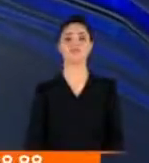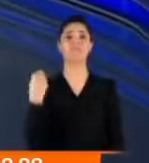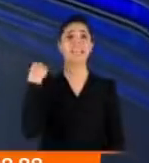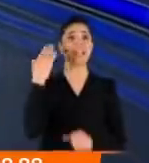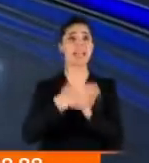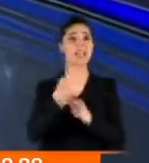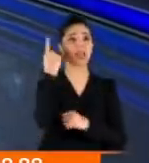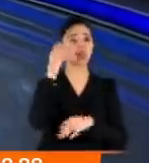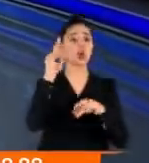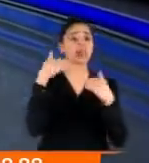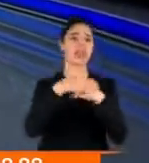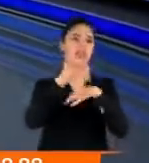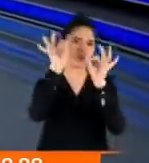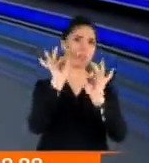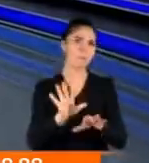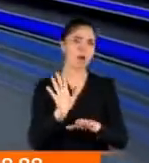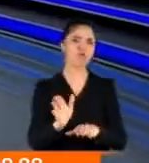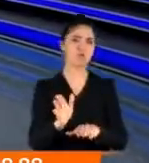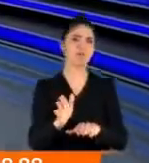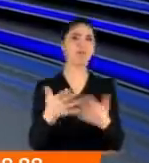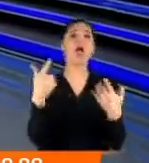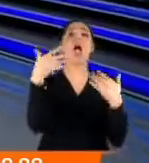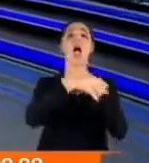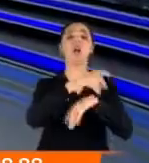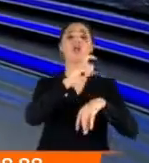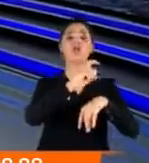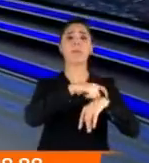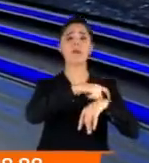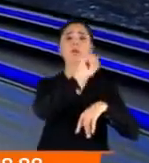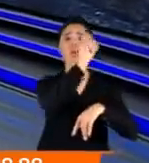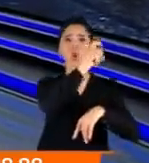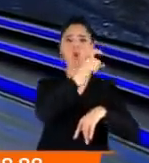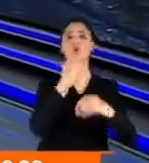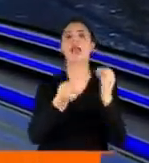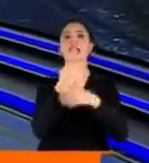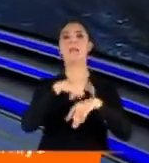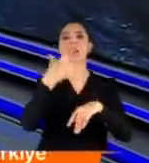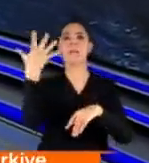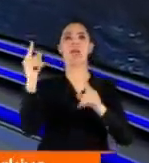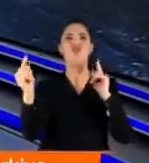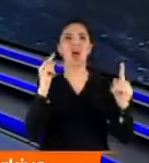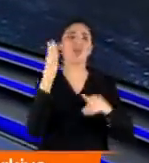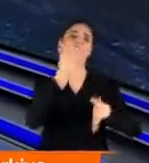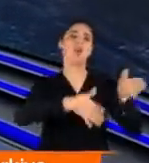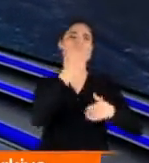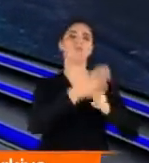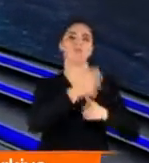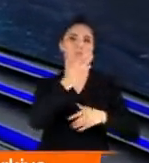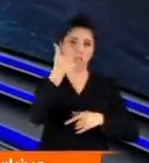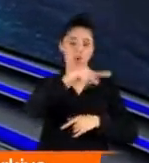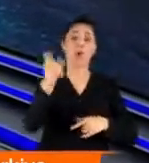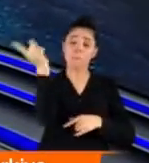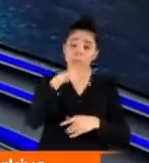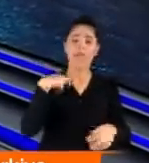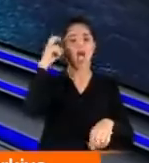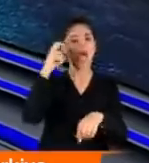Yeni tedbirler dün gece devreye girdi. Artık akşam 9'dan sabah 5'e kadar sokağa çıkmak yasak biliyorsunuz. Bir kez daha hatırlatalım.